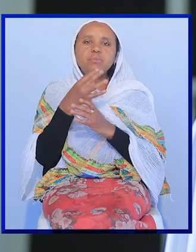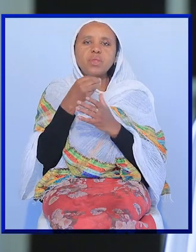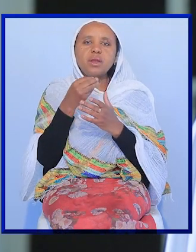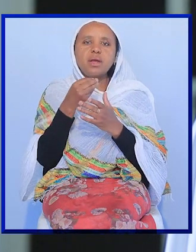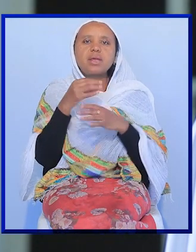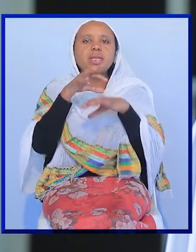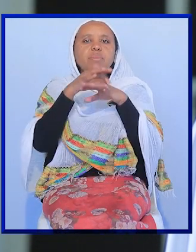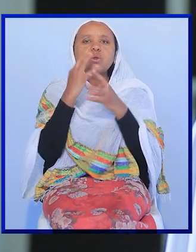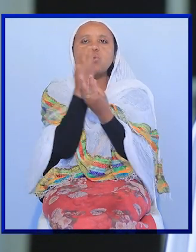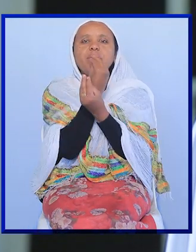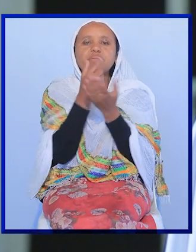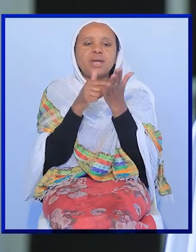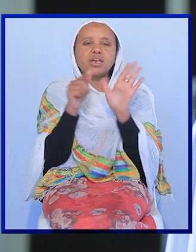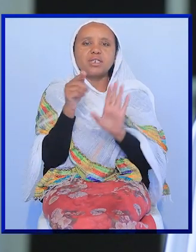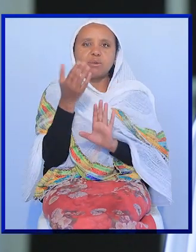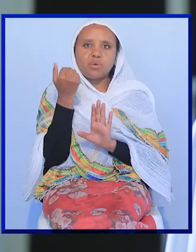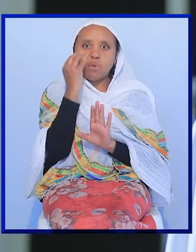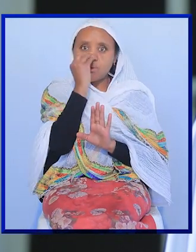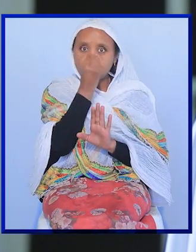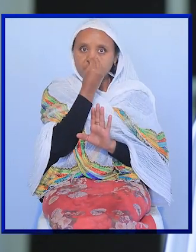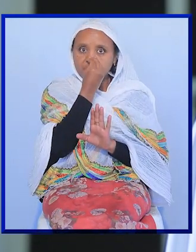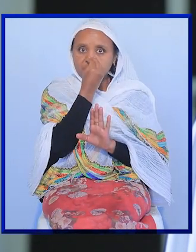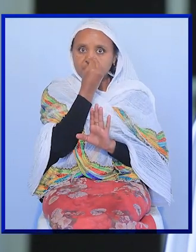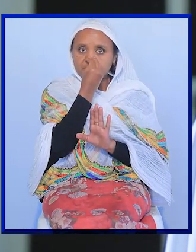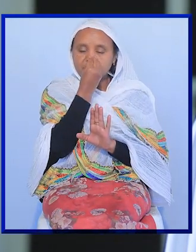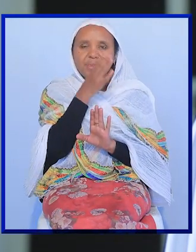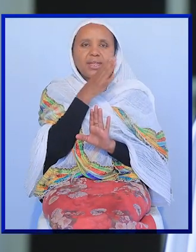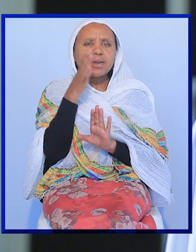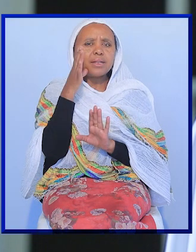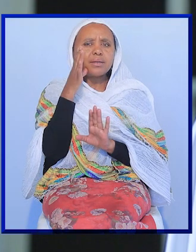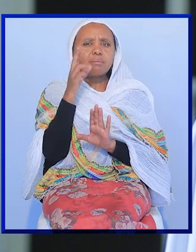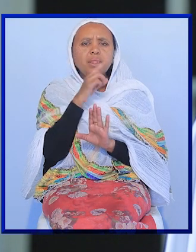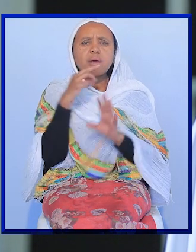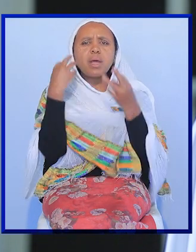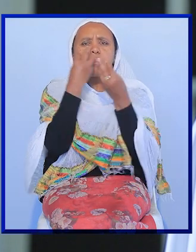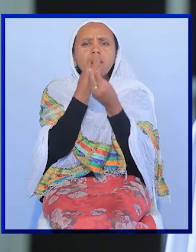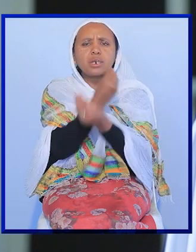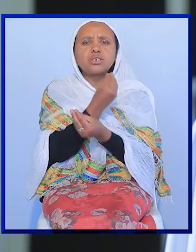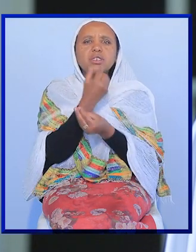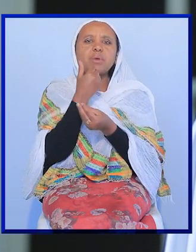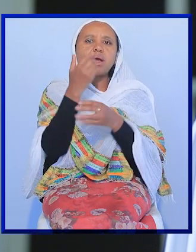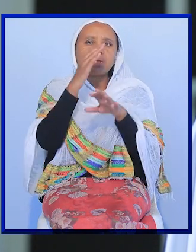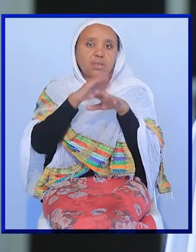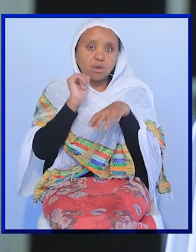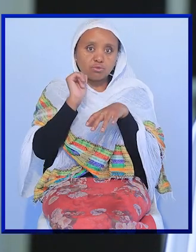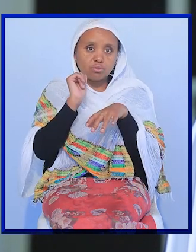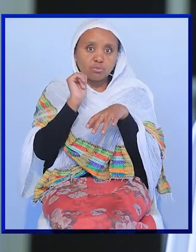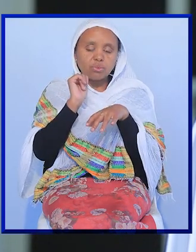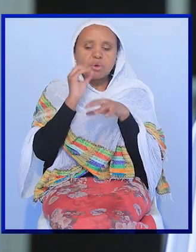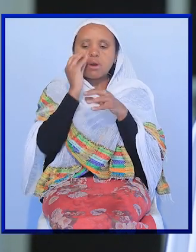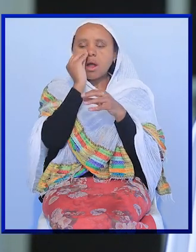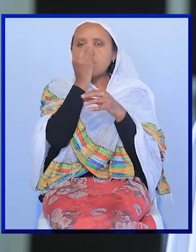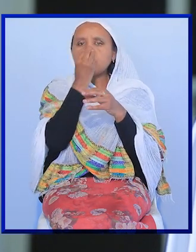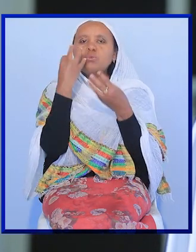የምድር ውበት መገለጫዎች ነበሩ አበቦች እንደውም ገነት በጣም ያሸበረቀች ተብላ የተጠራችው